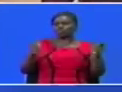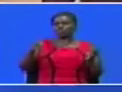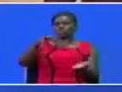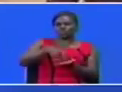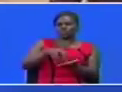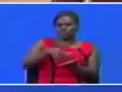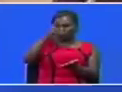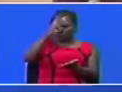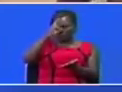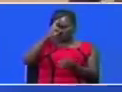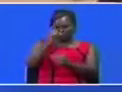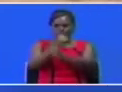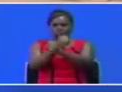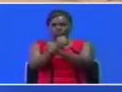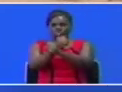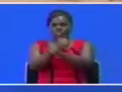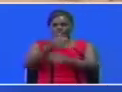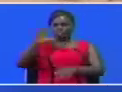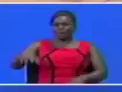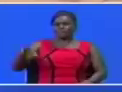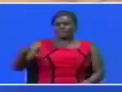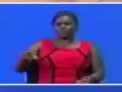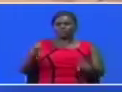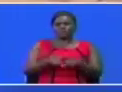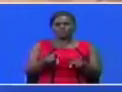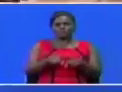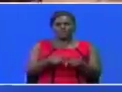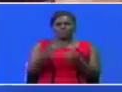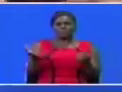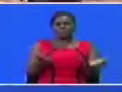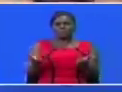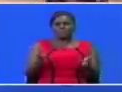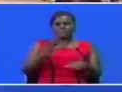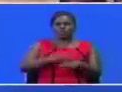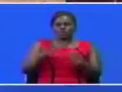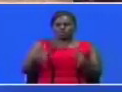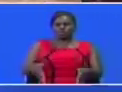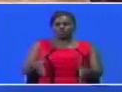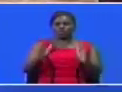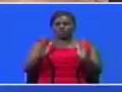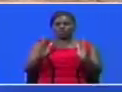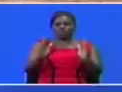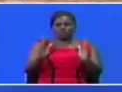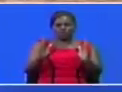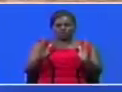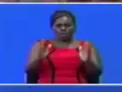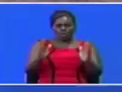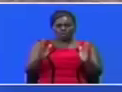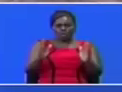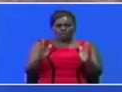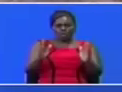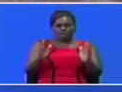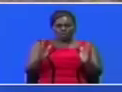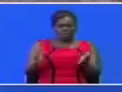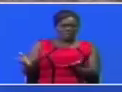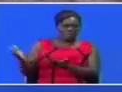ikiwemo polisi kutoa ulinzi kwa magari ya uchukuzi na abiria inayoendesha shughuli kwenye barabara kuu ya Lodwar kuelekea Kapenguria. Hii